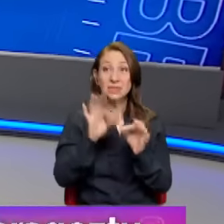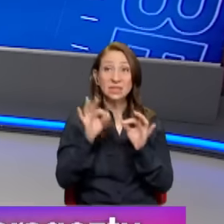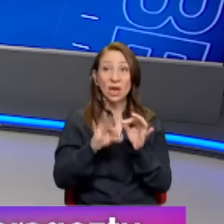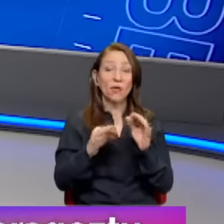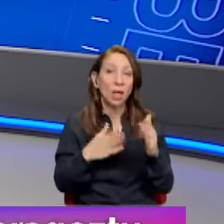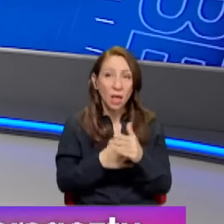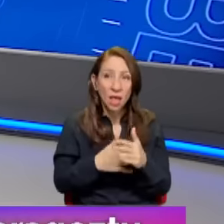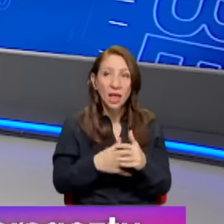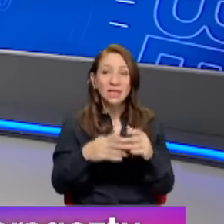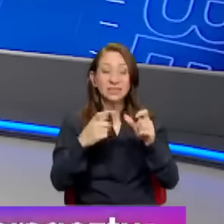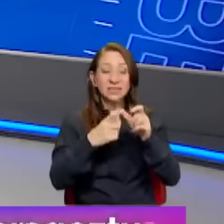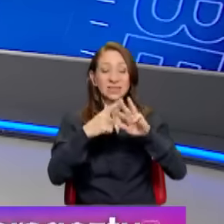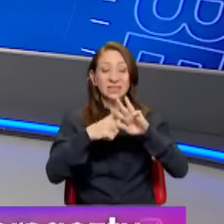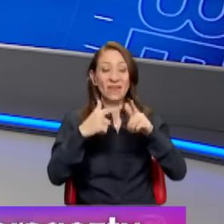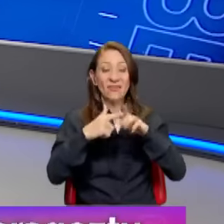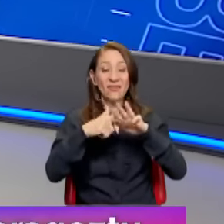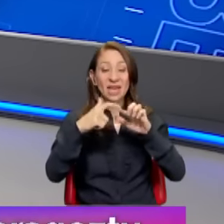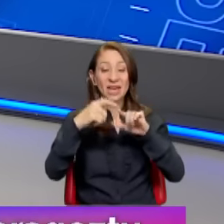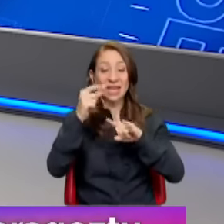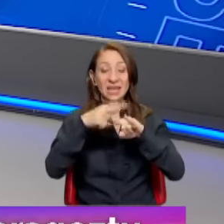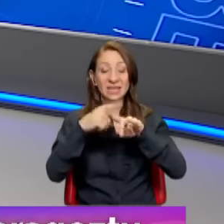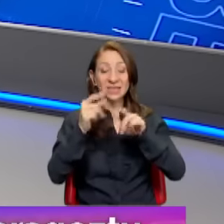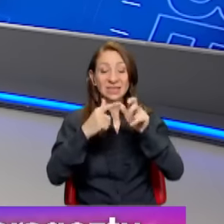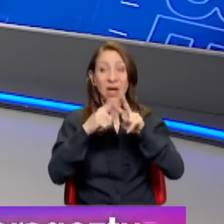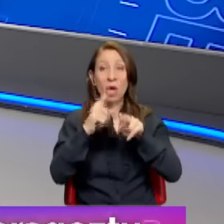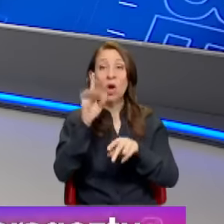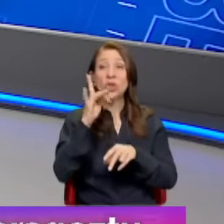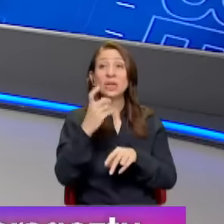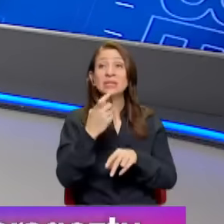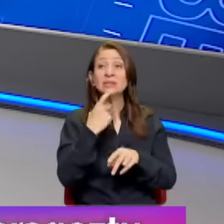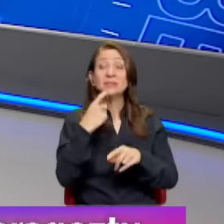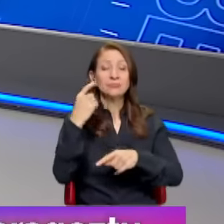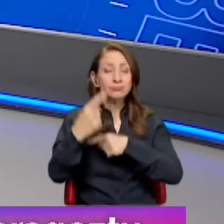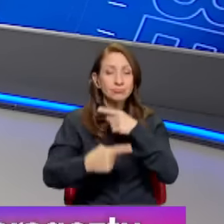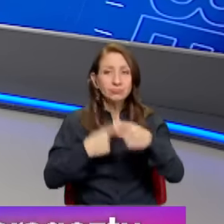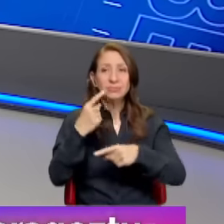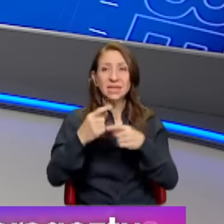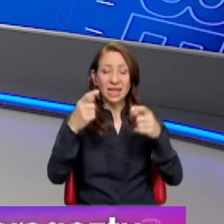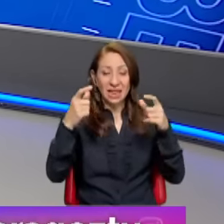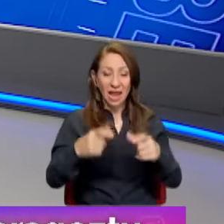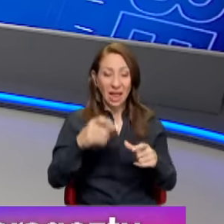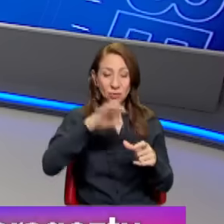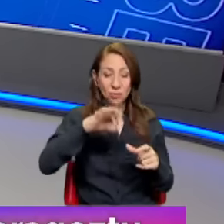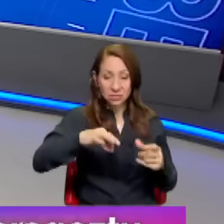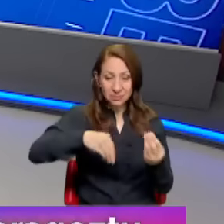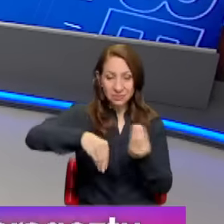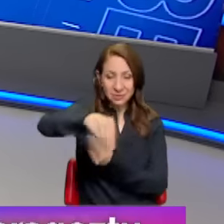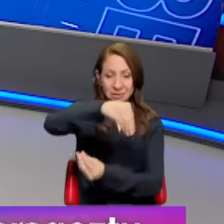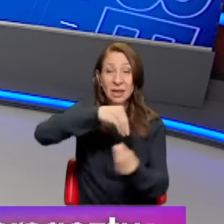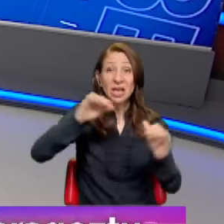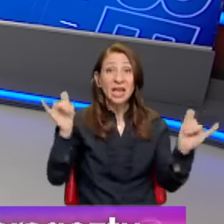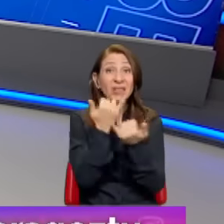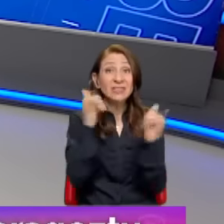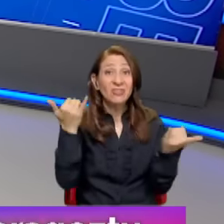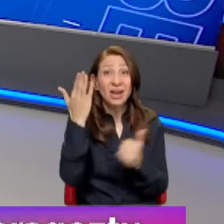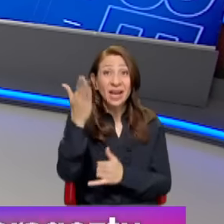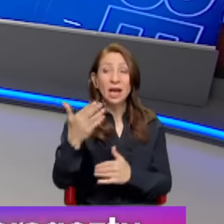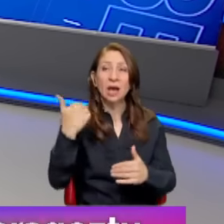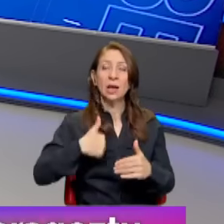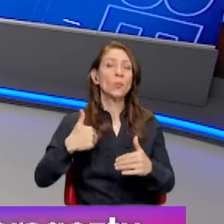takıldı seferi Ar Belediyesi tarafından 14 yıldır düzenlenen yerel tohum takas şenliği bir şenlik bu